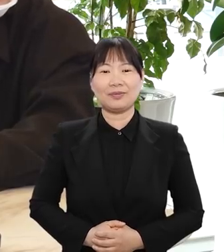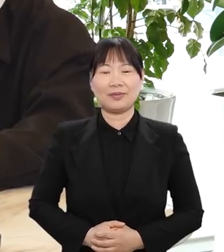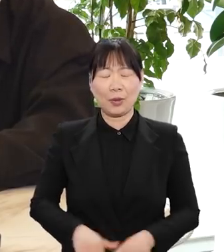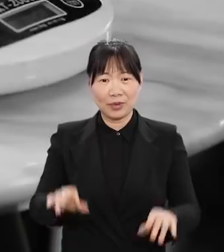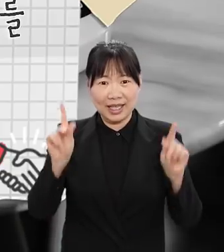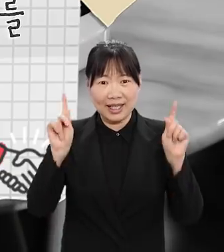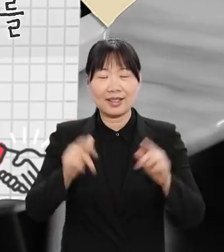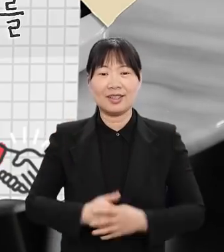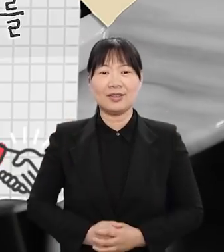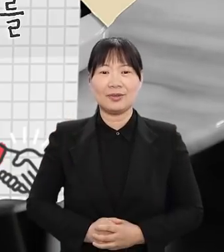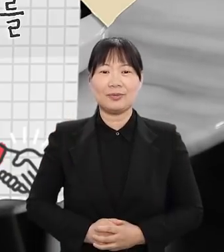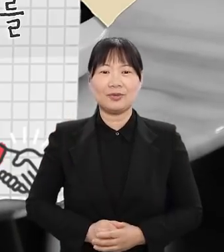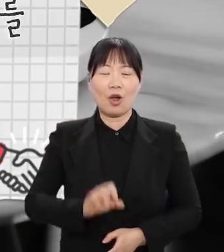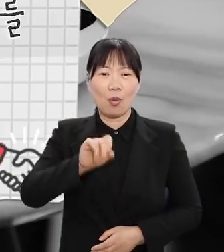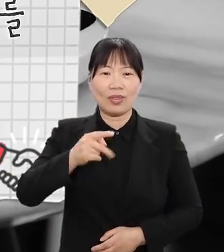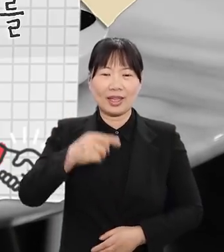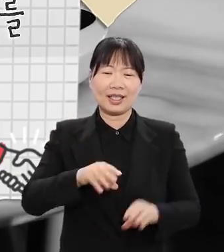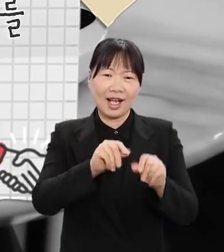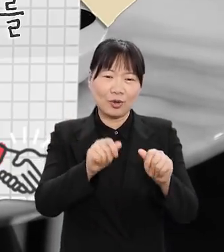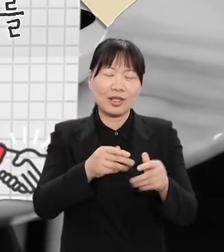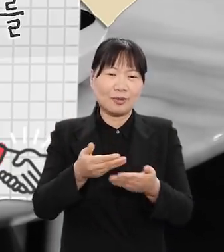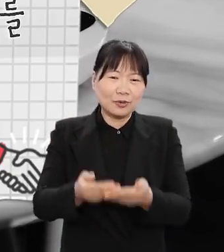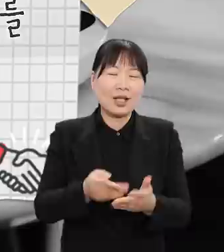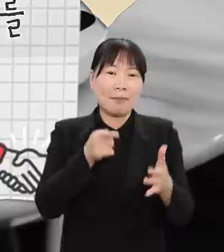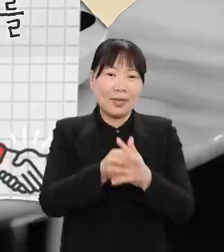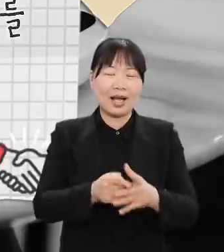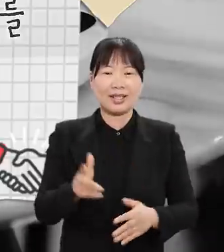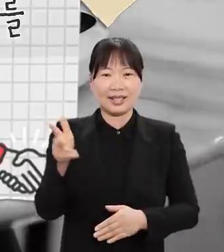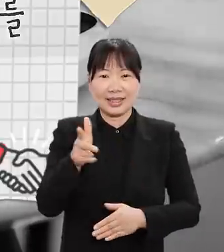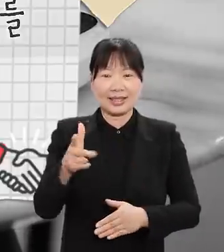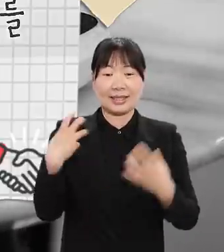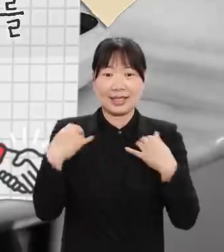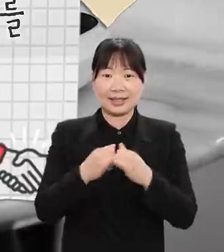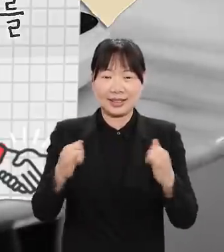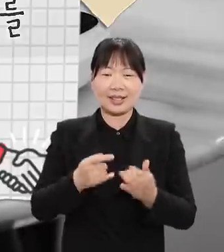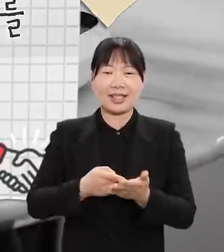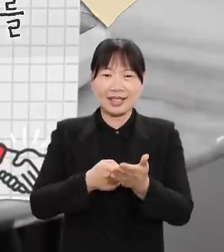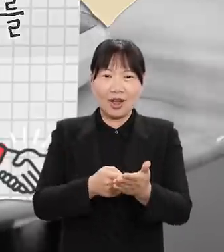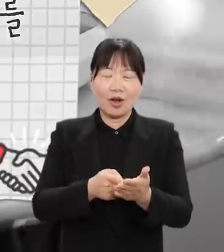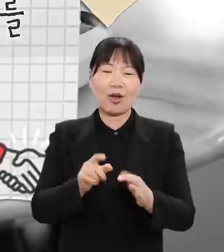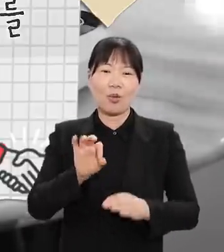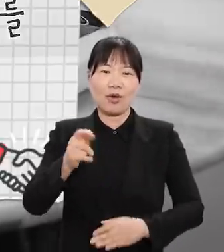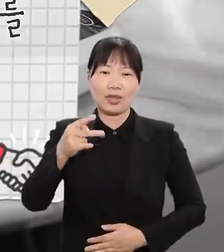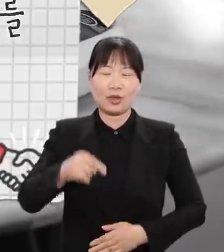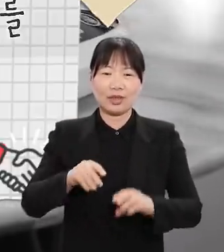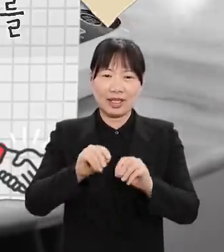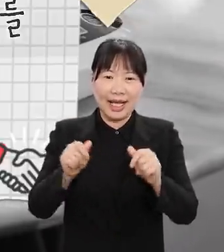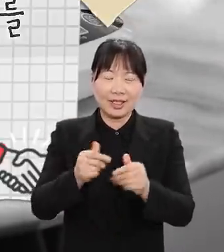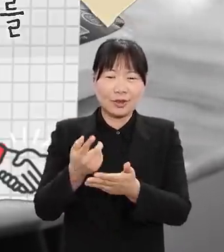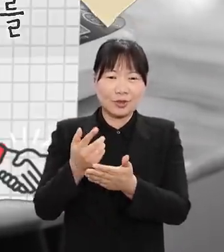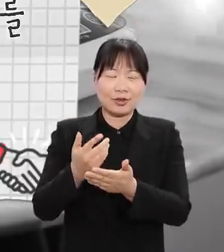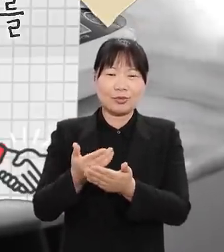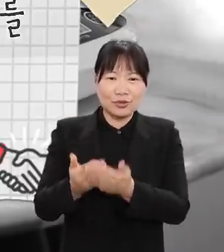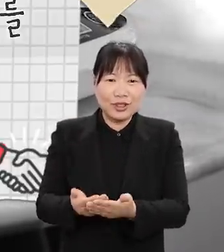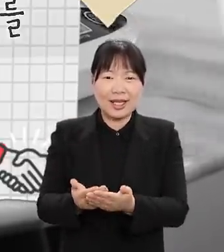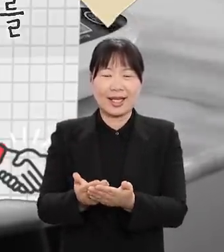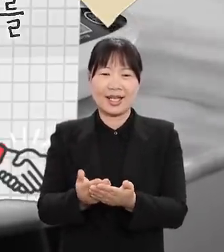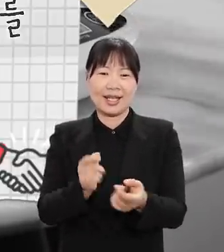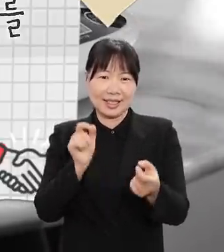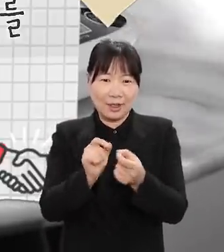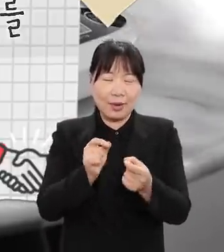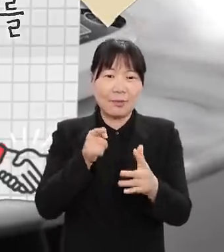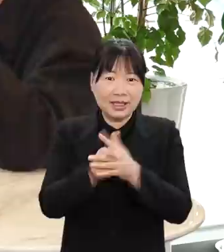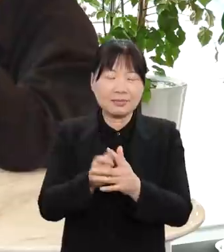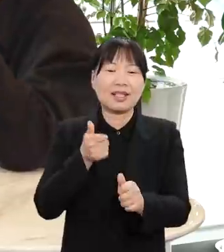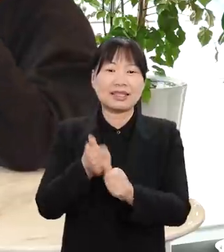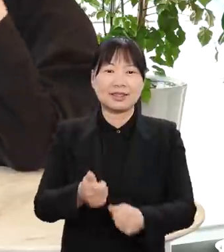오케이. 원두 가루의 무게를 맞춰라. 제작진이 제시한 원두 가루 무게를 근접하게 맞추는